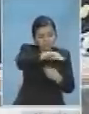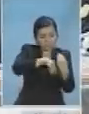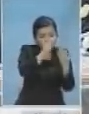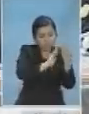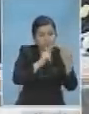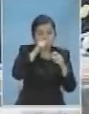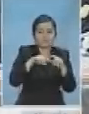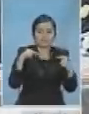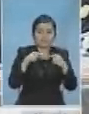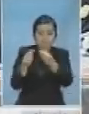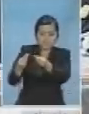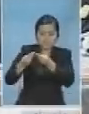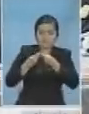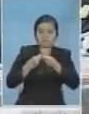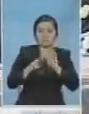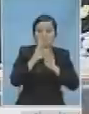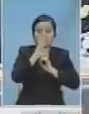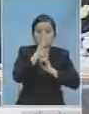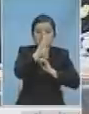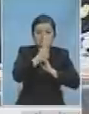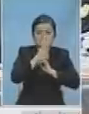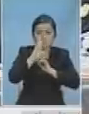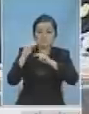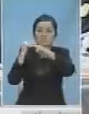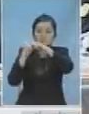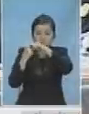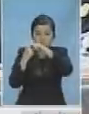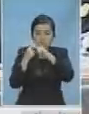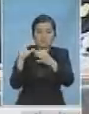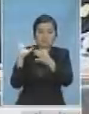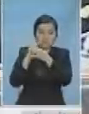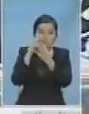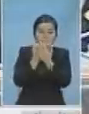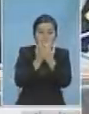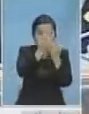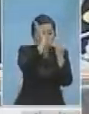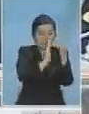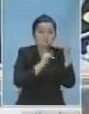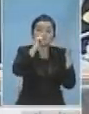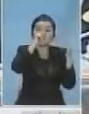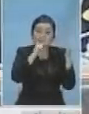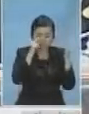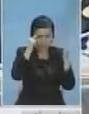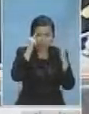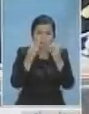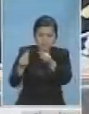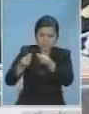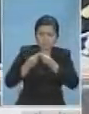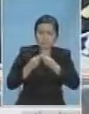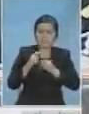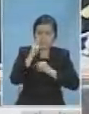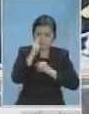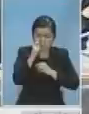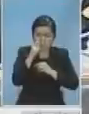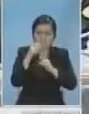ครับและท่านได้อธิบายต่อไปอีกว่าความจริงแล้วสถานะของประเทศไทยเนี่ยควรจะอยู่ในระดับ A ไม่ใช่ 3B